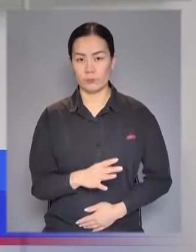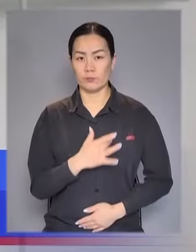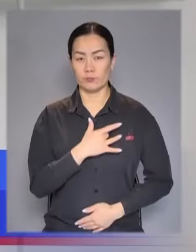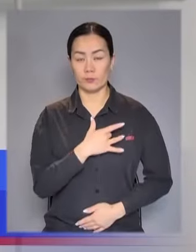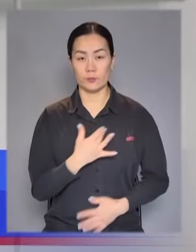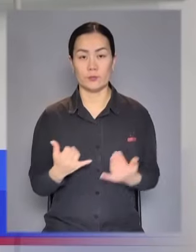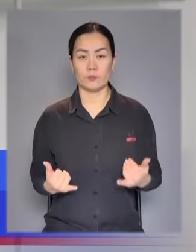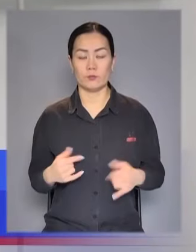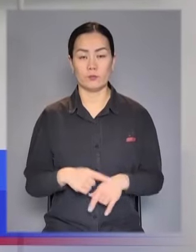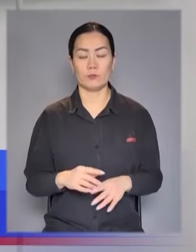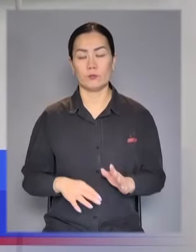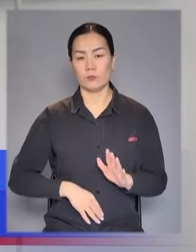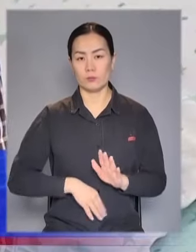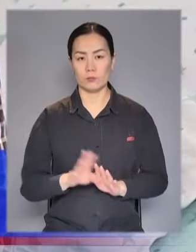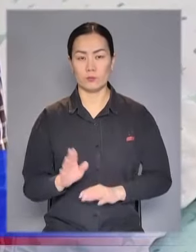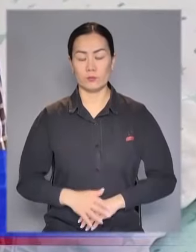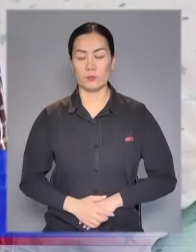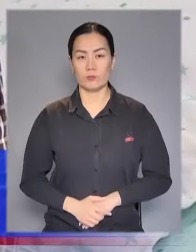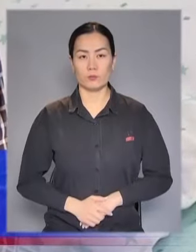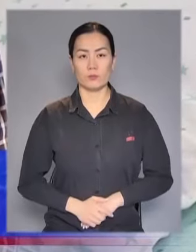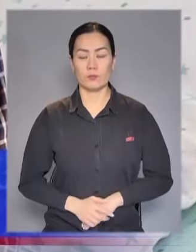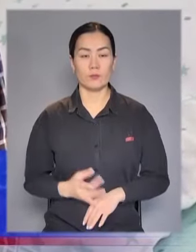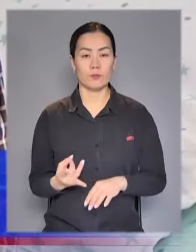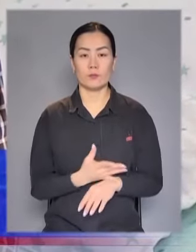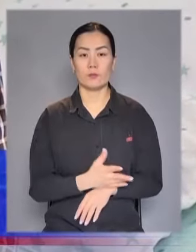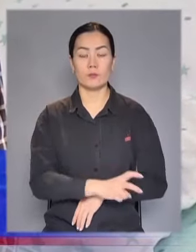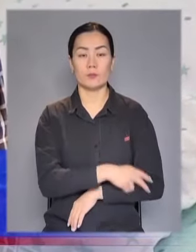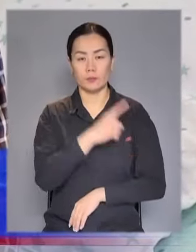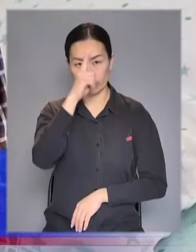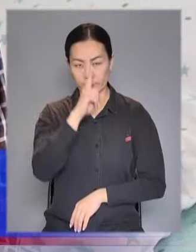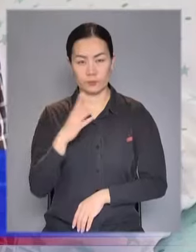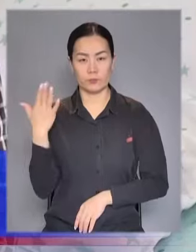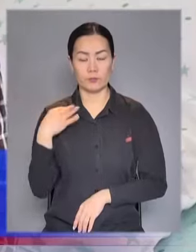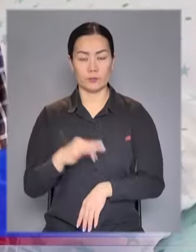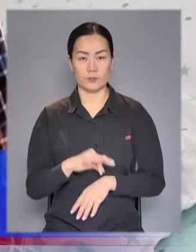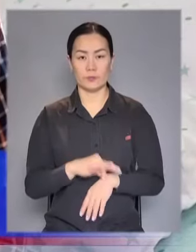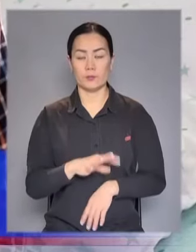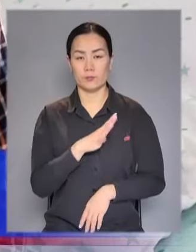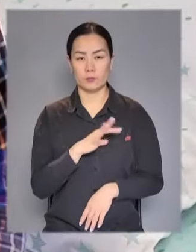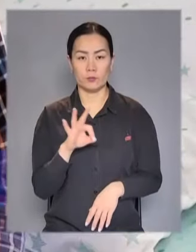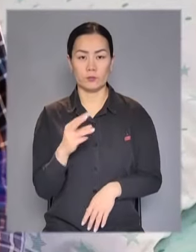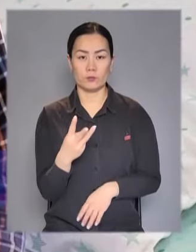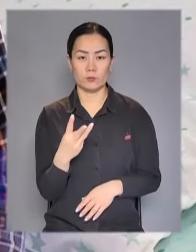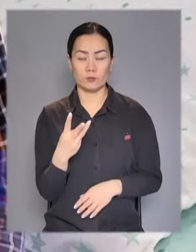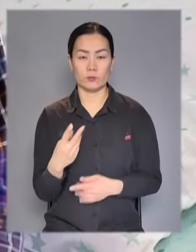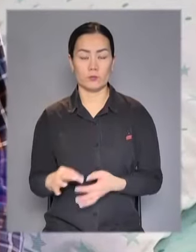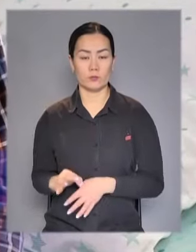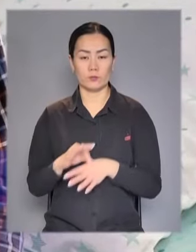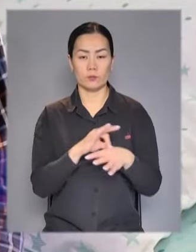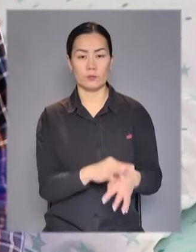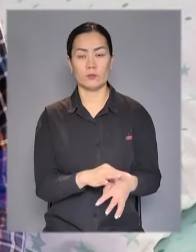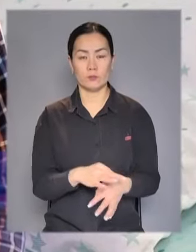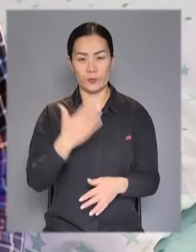сердце. Сейчас он чувствует себя хорошо. Первый раз я попал месяц назад. Мне привезли на скорой помощи сюда с